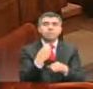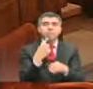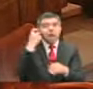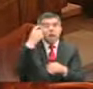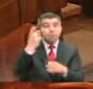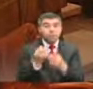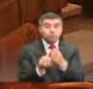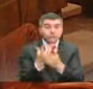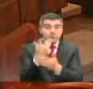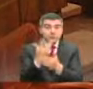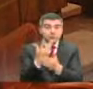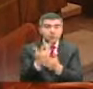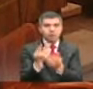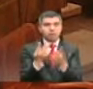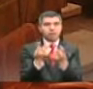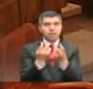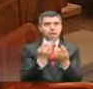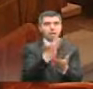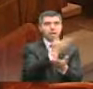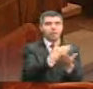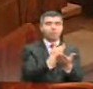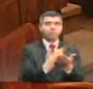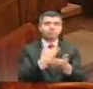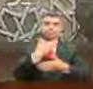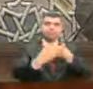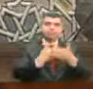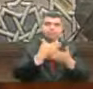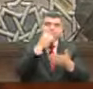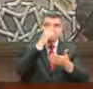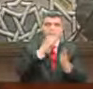اللي غادي نزيدوا بها القدام واللي شكرا السيد الوزير.